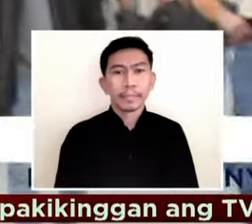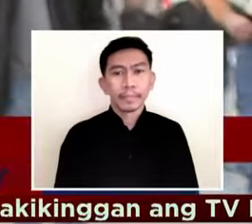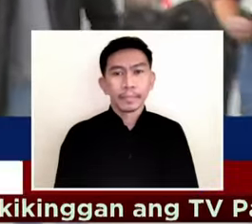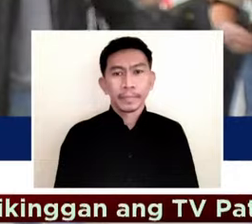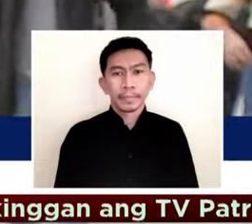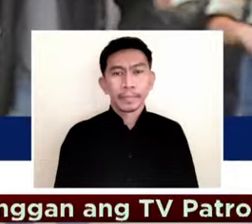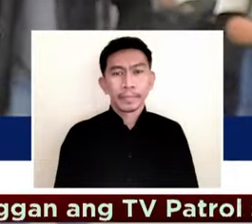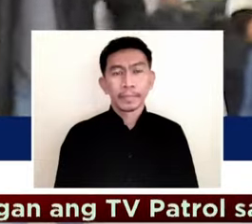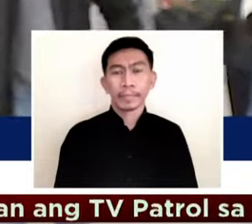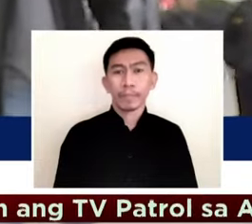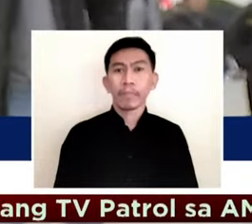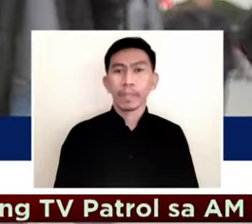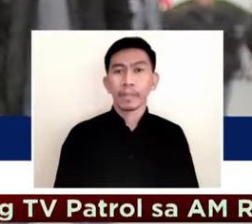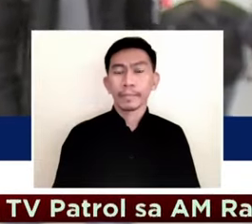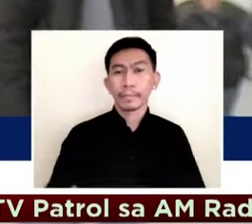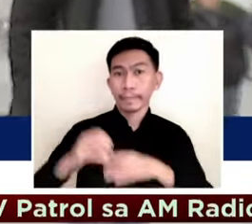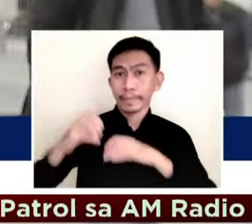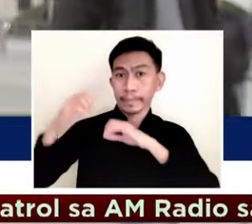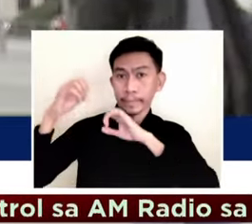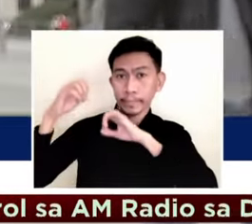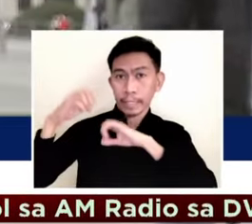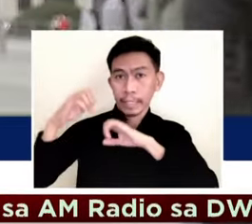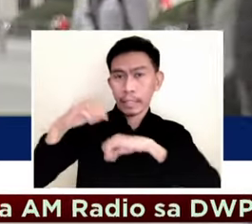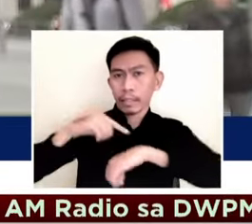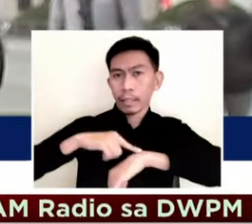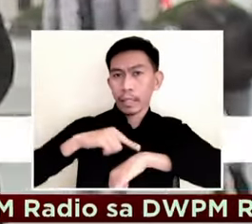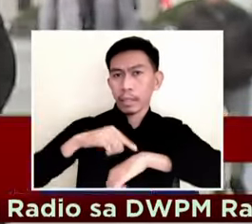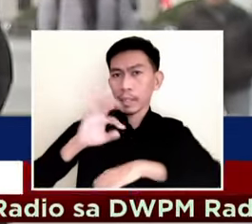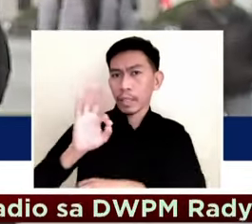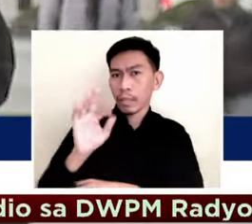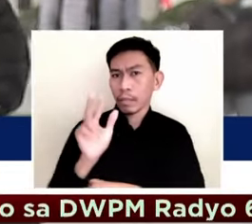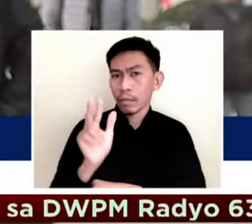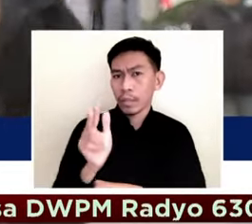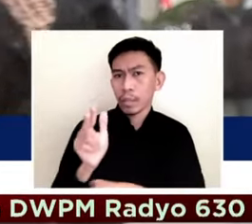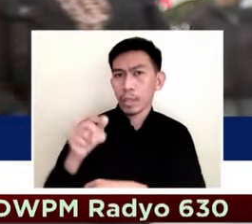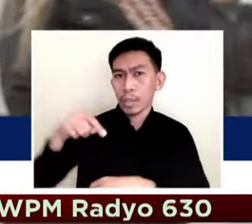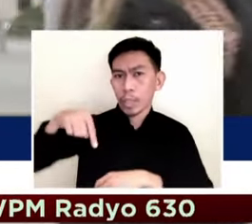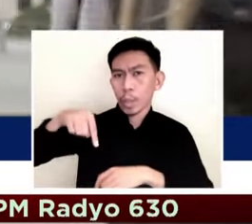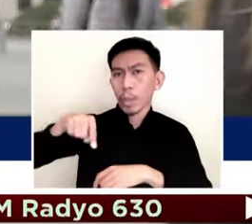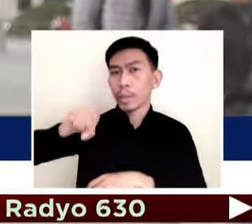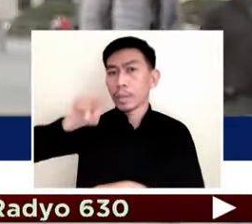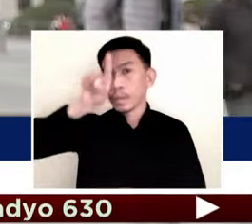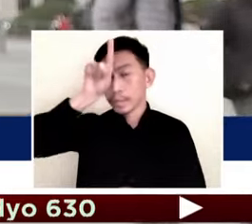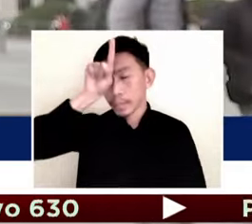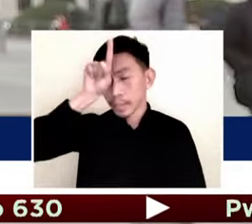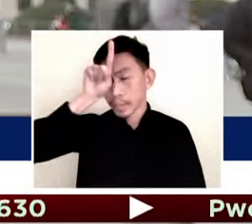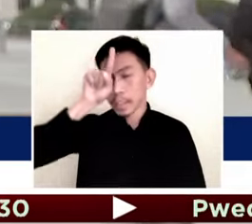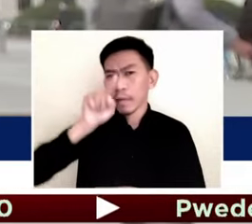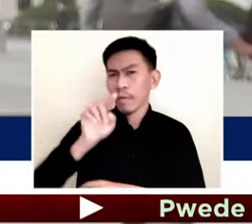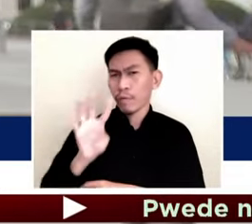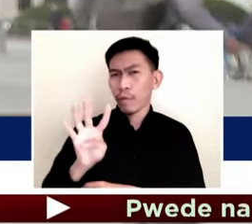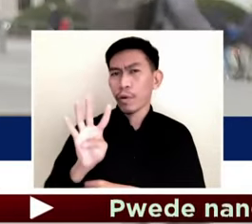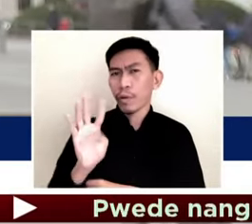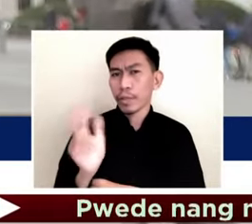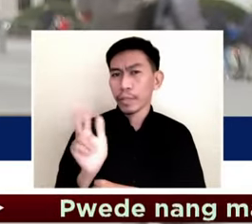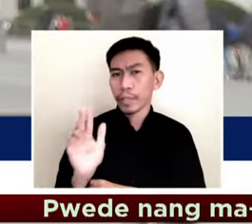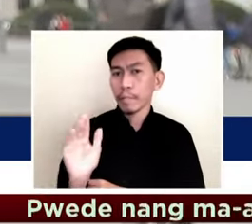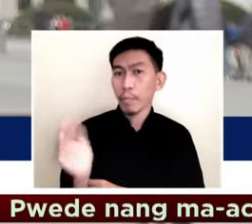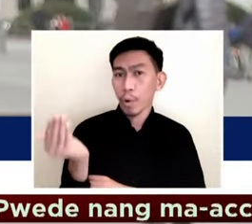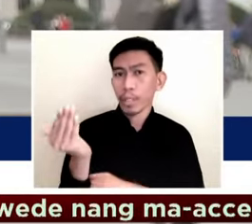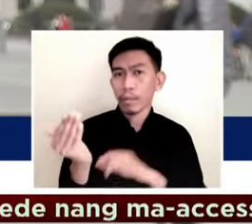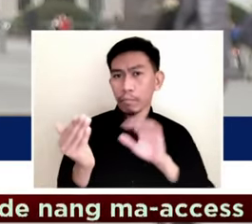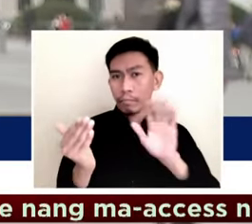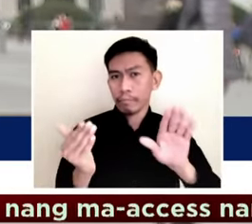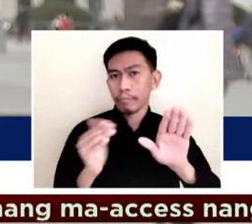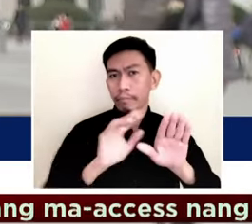Henry, inaasahan nga natin ang 9:30 local time dito sa Berlin, Germany. 4:30 a.m. naman dyan sa Pilipinas.